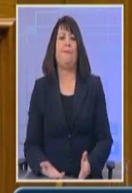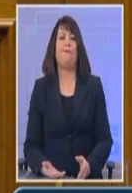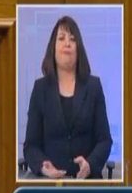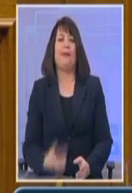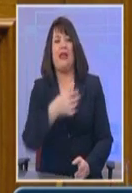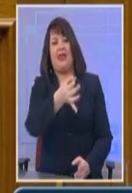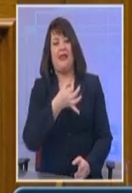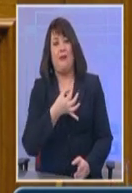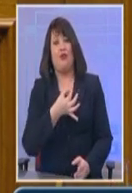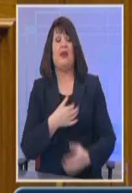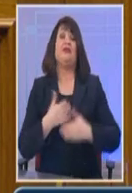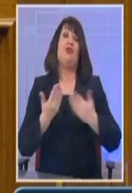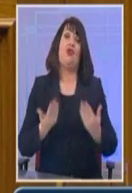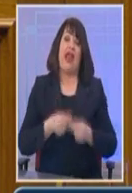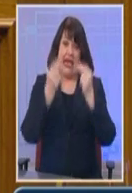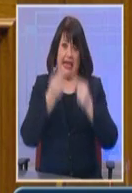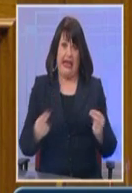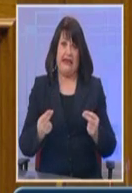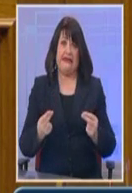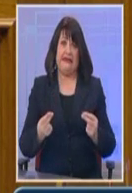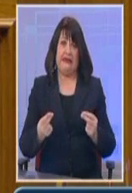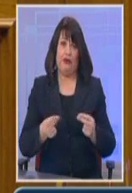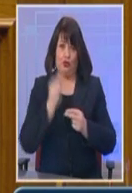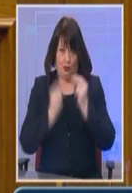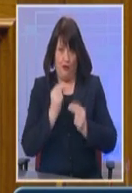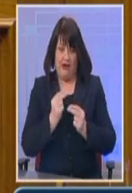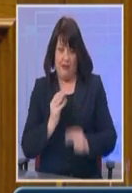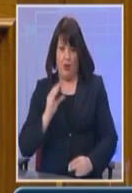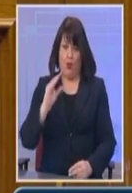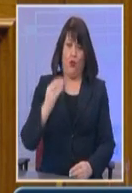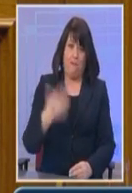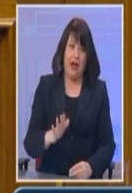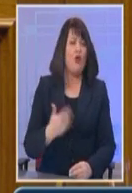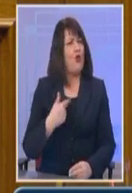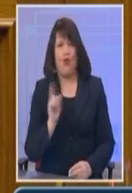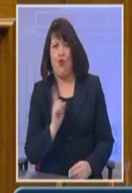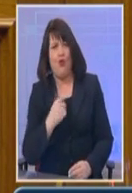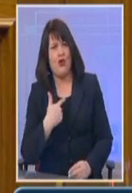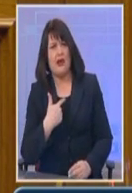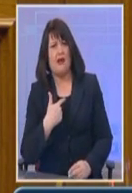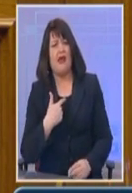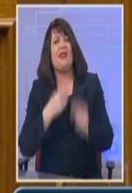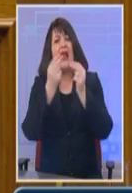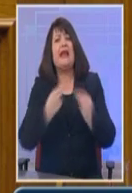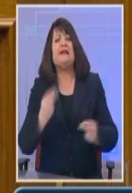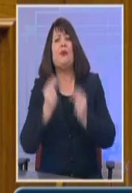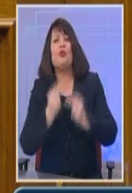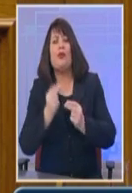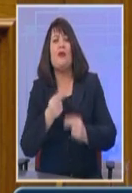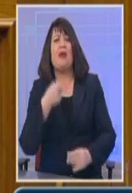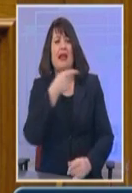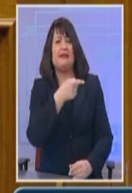κύριε Γεννηματάκη, λύσατε το πρόβλημα επειδή δώσατε αυτά τα χρήματα. Βεβαίως όχι, δεν το λύσαμε το πρόβλημα. Αλλά εσείς